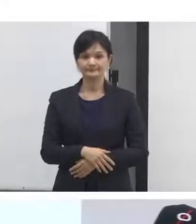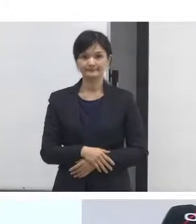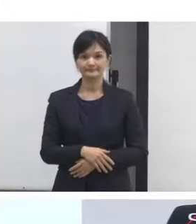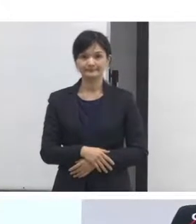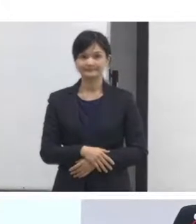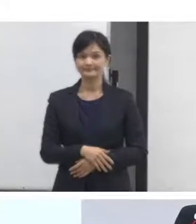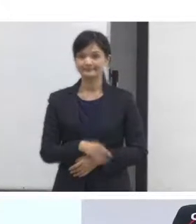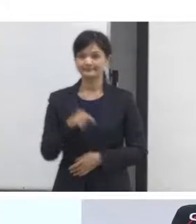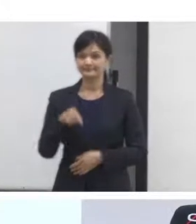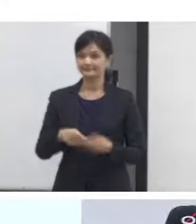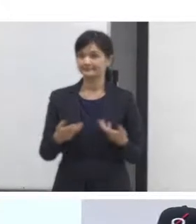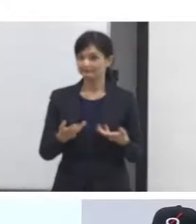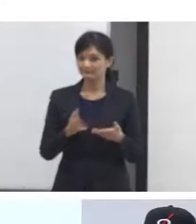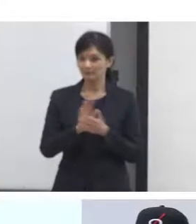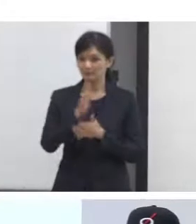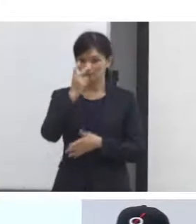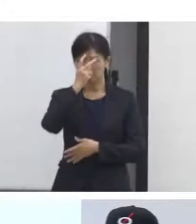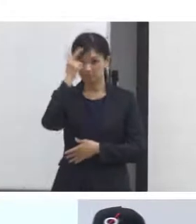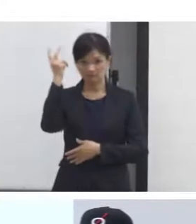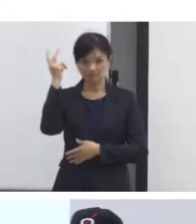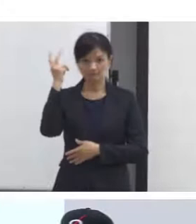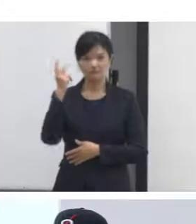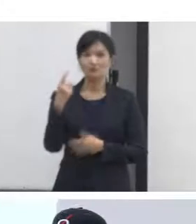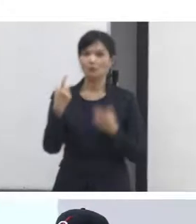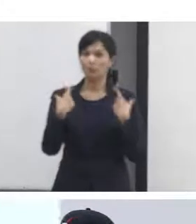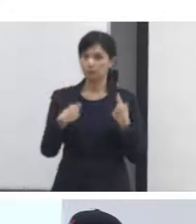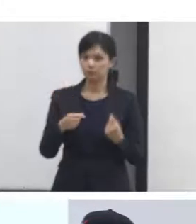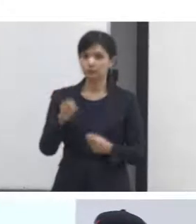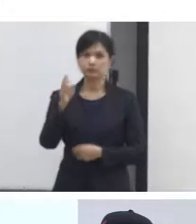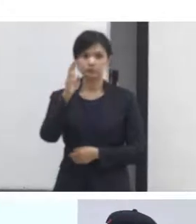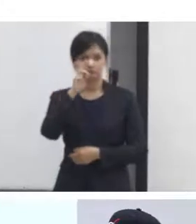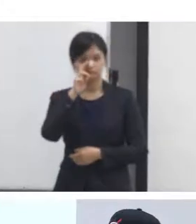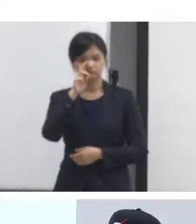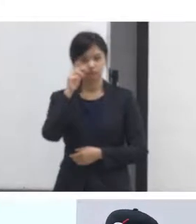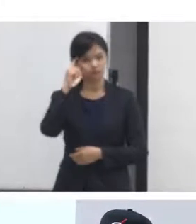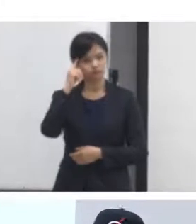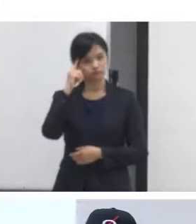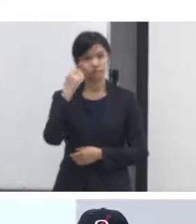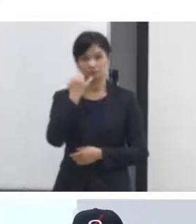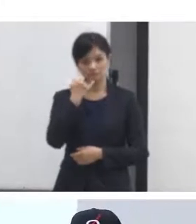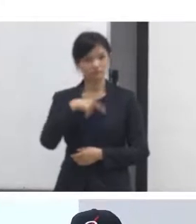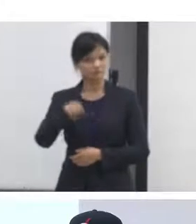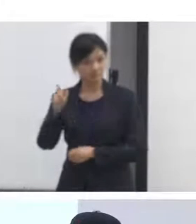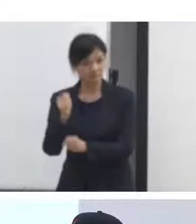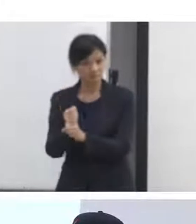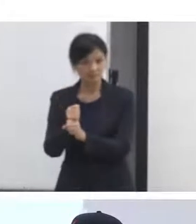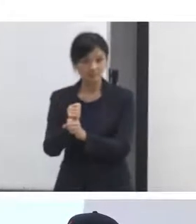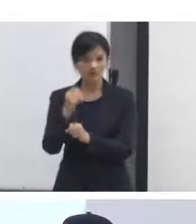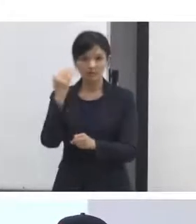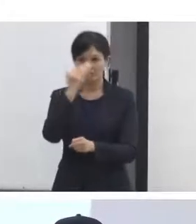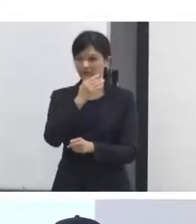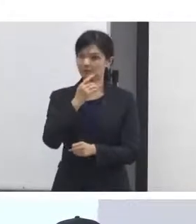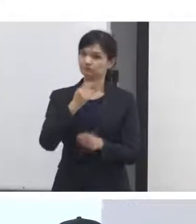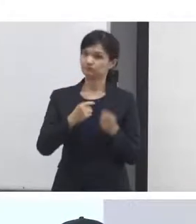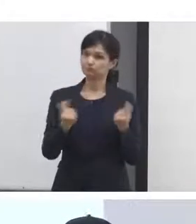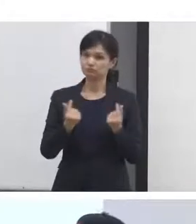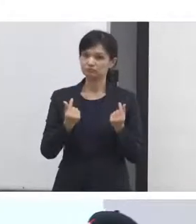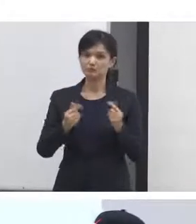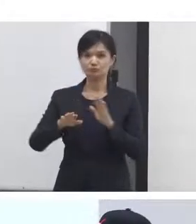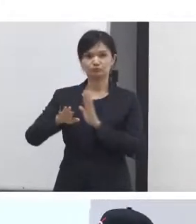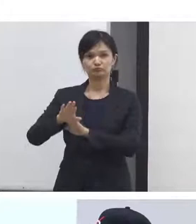这件事情后来发现，原本以为好像可以去做的事情，其实你就发现，我就像左边的那